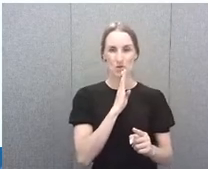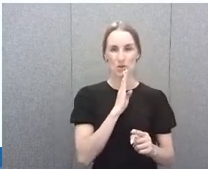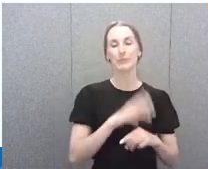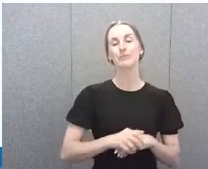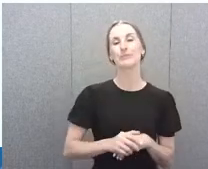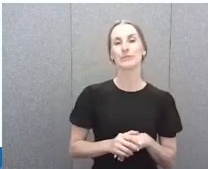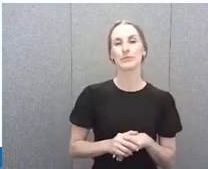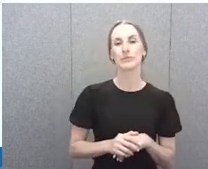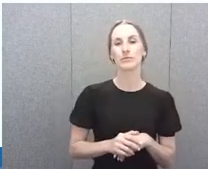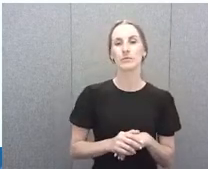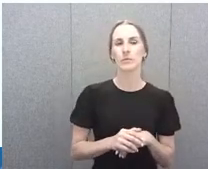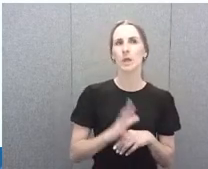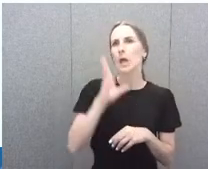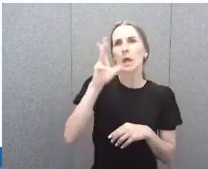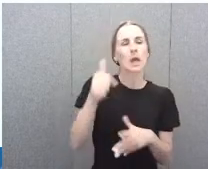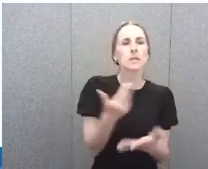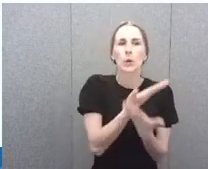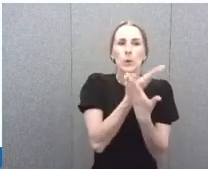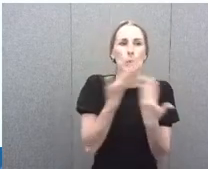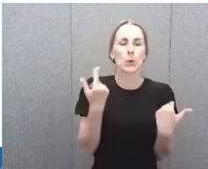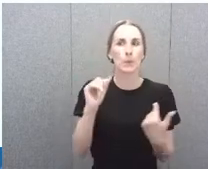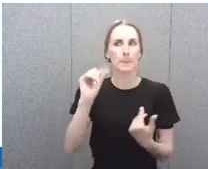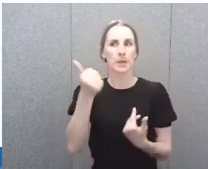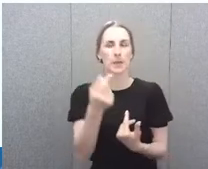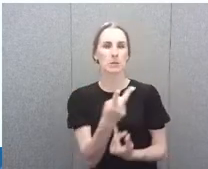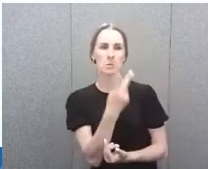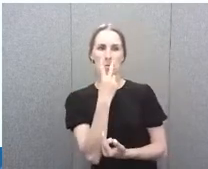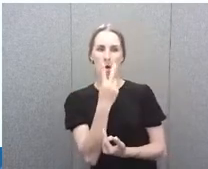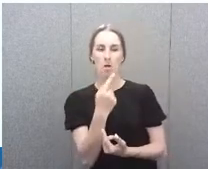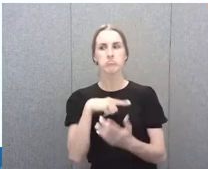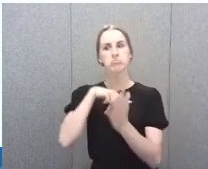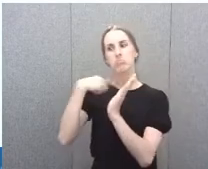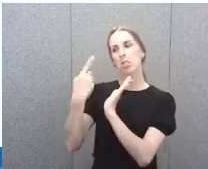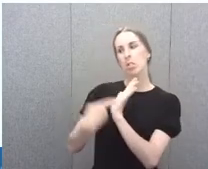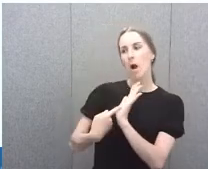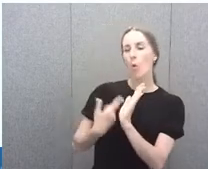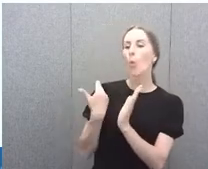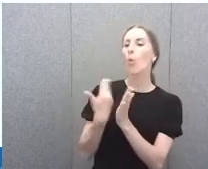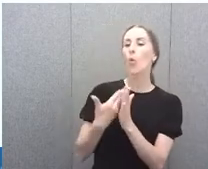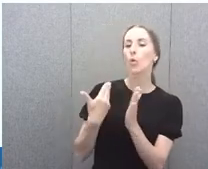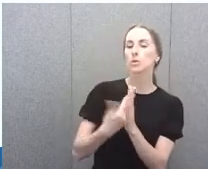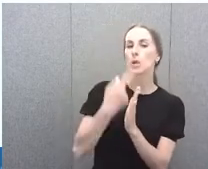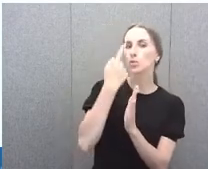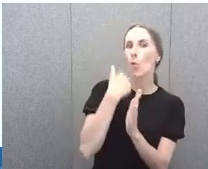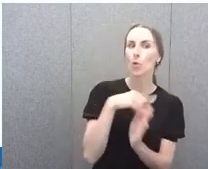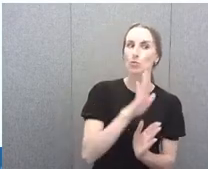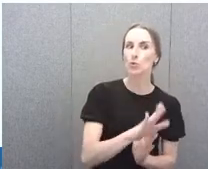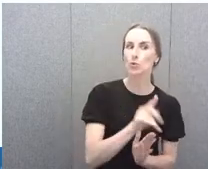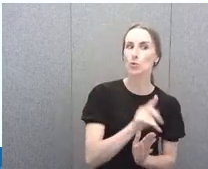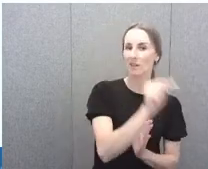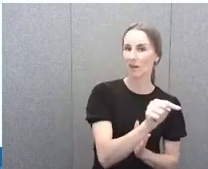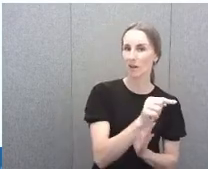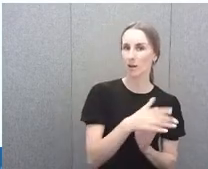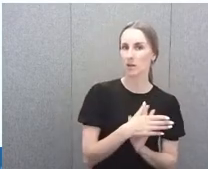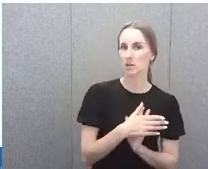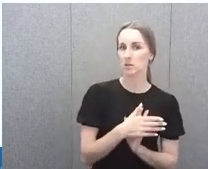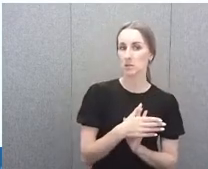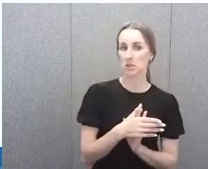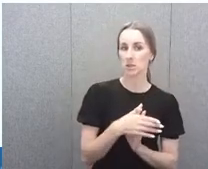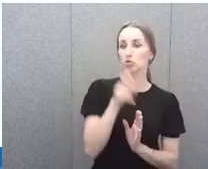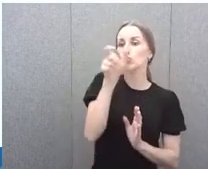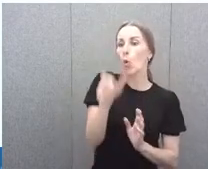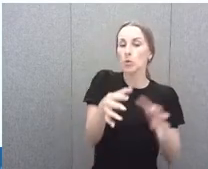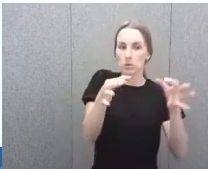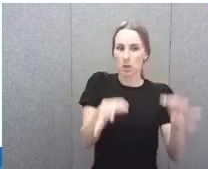комитете. Это не так странно, как может показаться на первый взгляд. Меня спрашивают: почему ты, женщина, хочешь быть в этом комитете? И ты